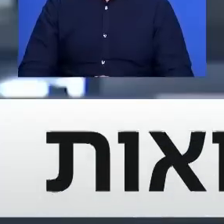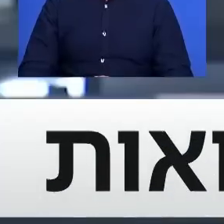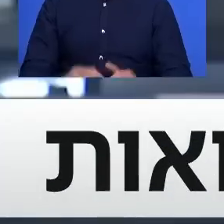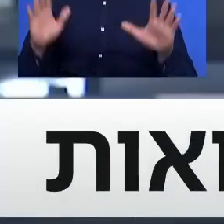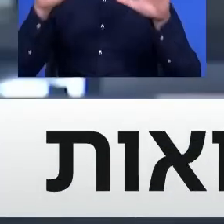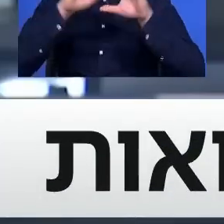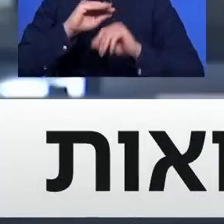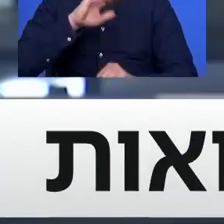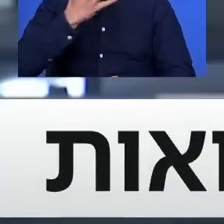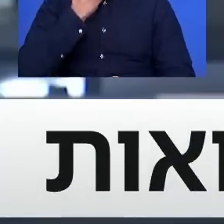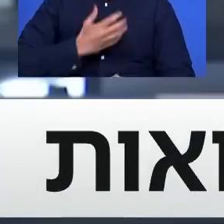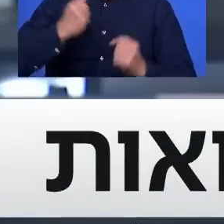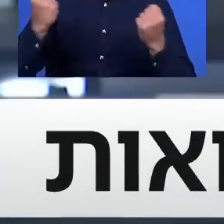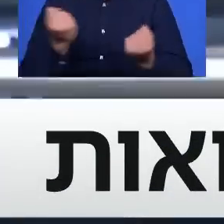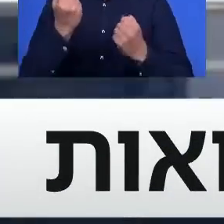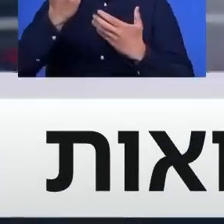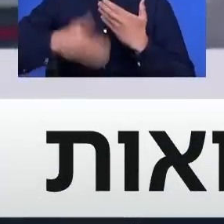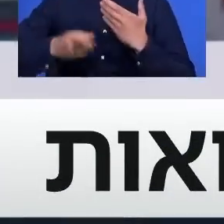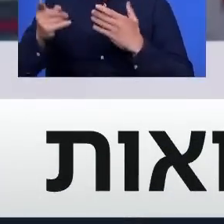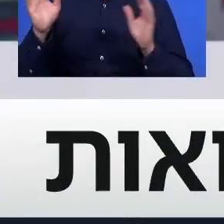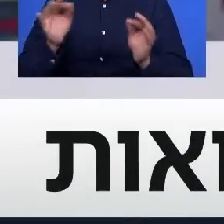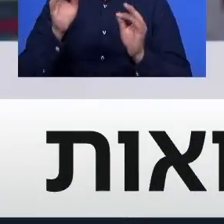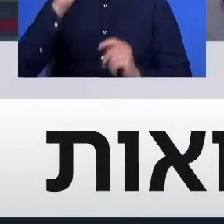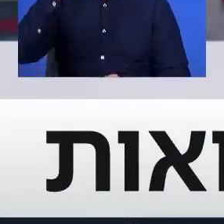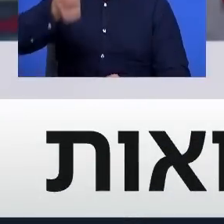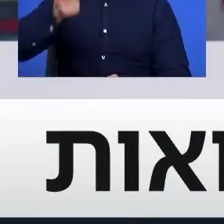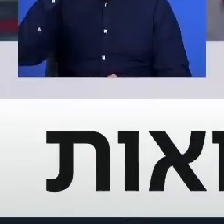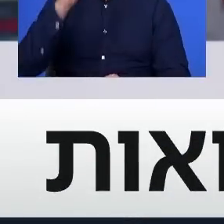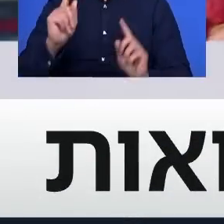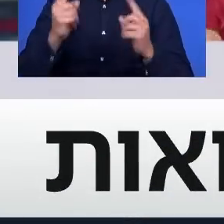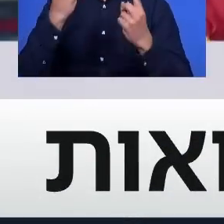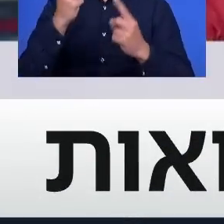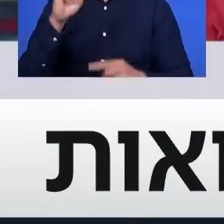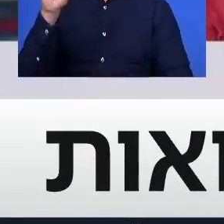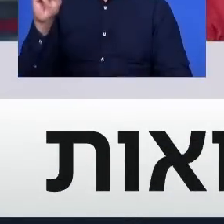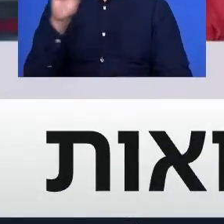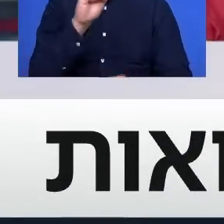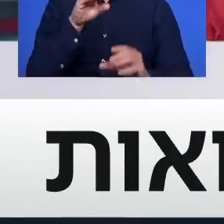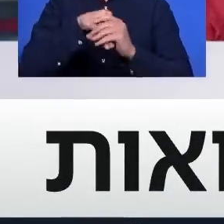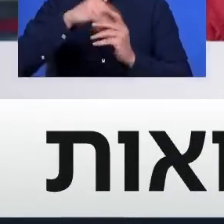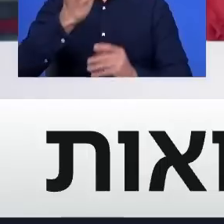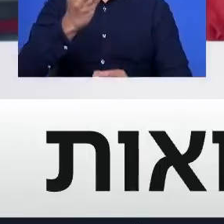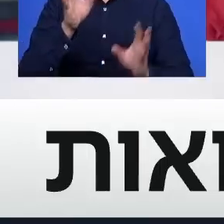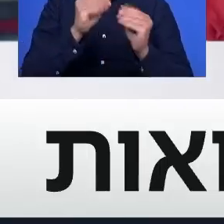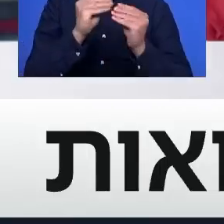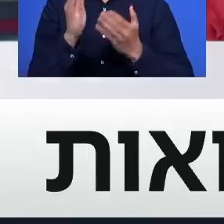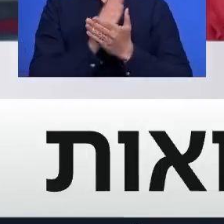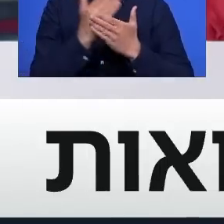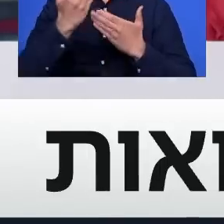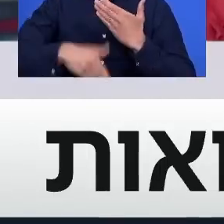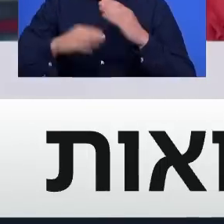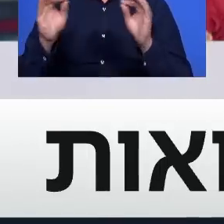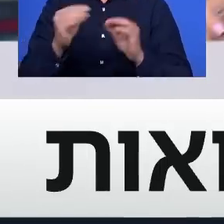בהר הרצל, החזרה הגנרלית לטקס המשואות שהתקיים שם, עמיחי שטיין, אתה מצטרף אלינו משם עם ההכנות האחרונות לטקס